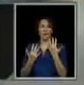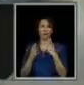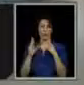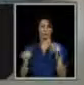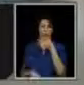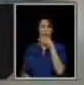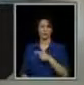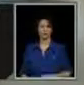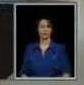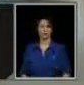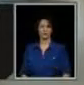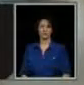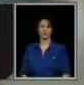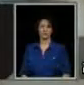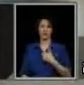שאמרתי עוד?